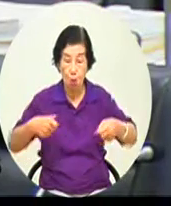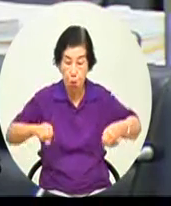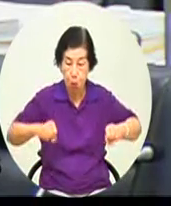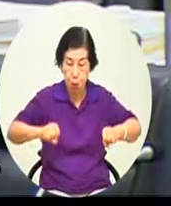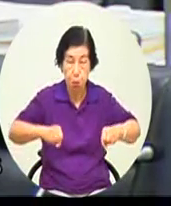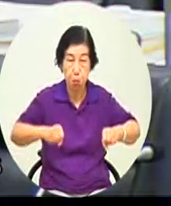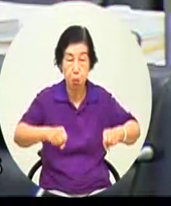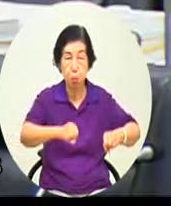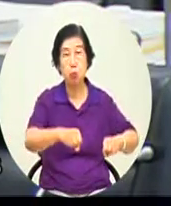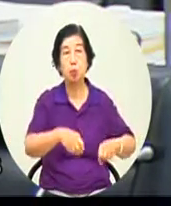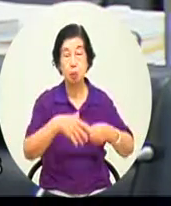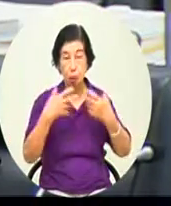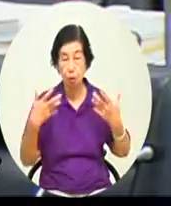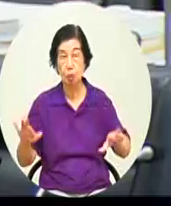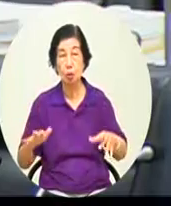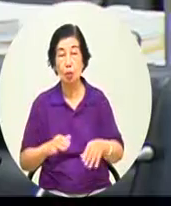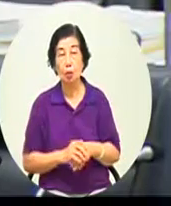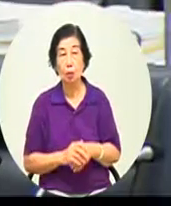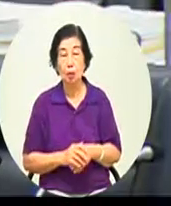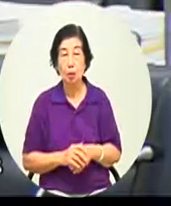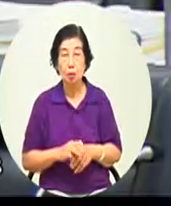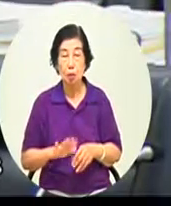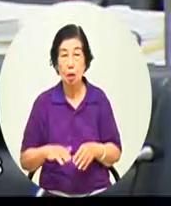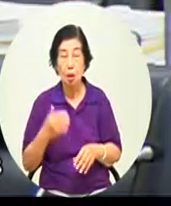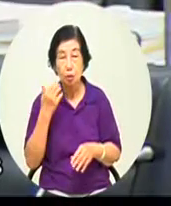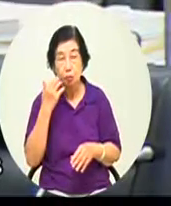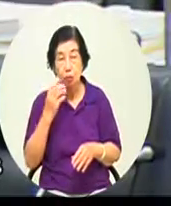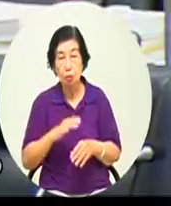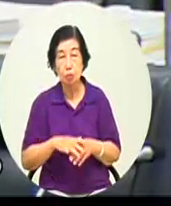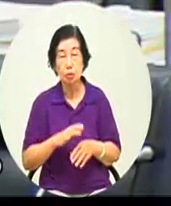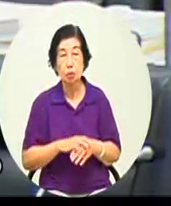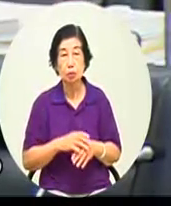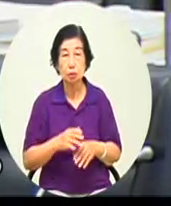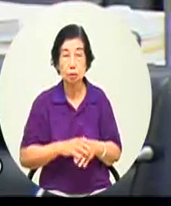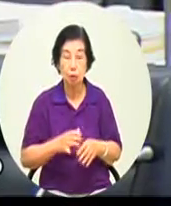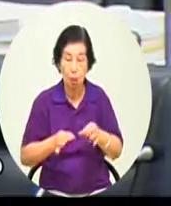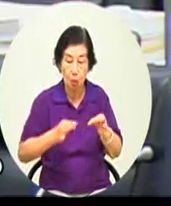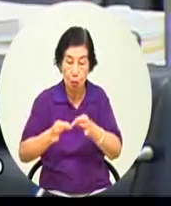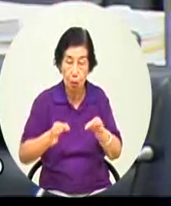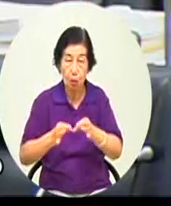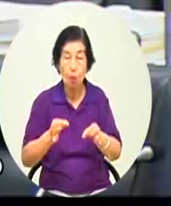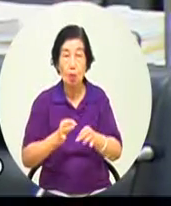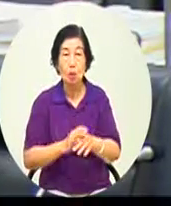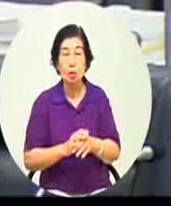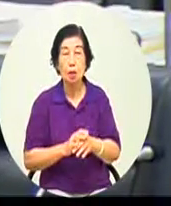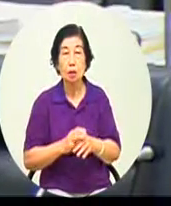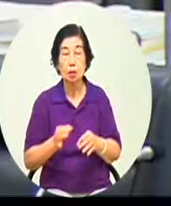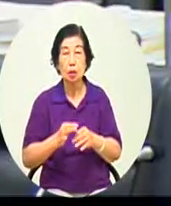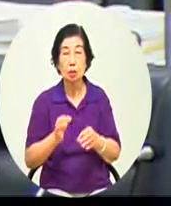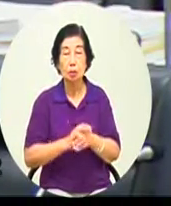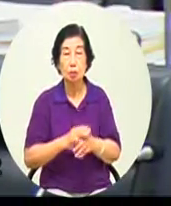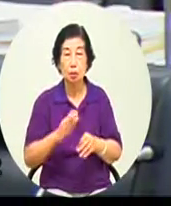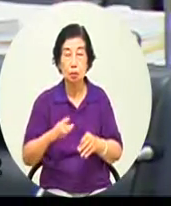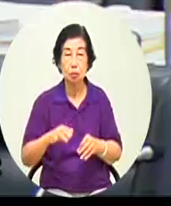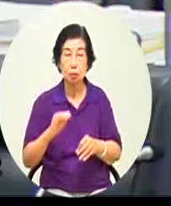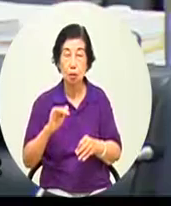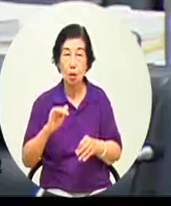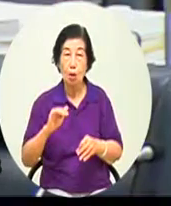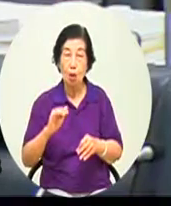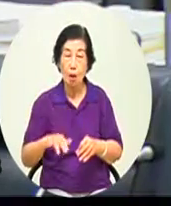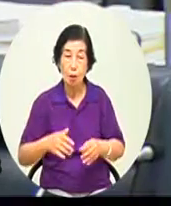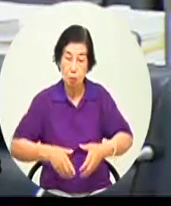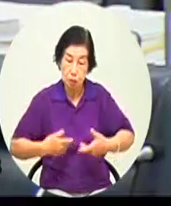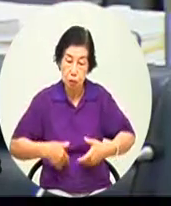行商务方面的业务往返的还是相当多，搭计程车的其实也不在少数。我希望局长这个部